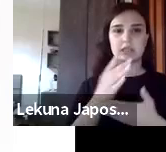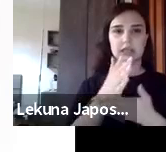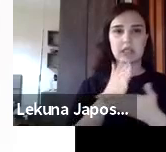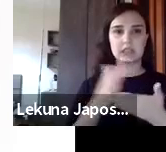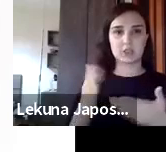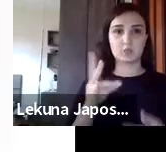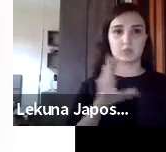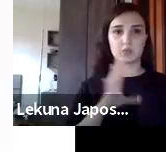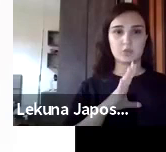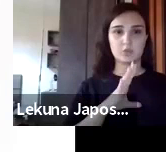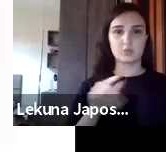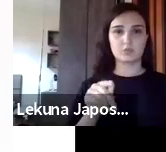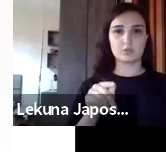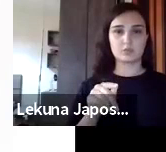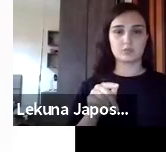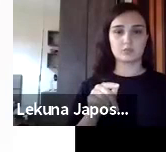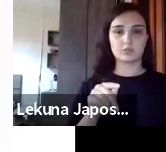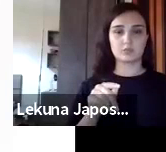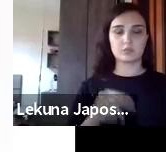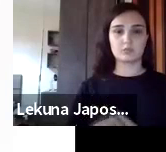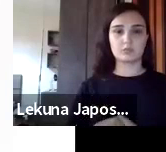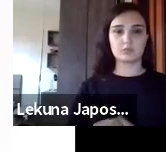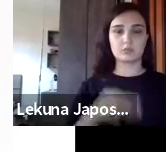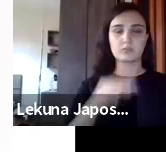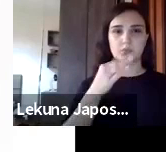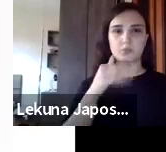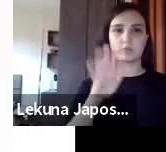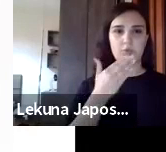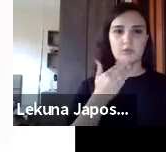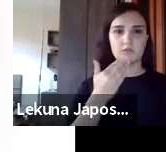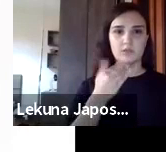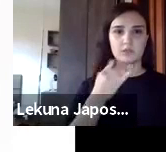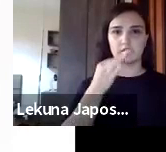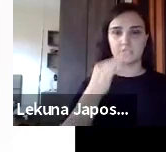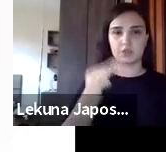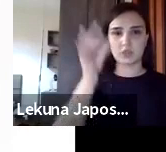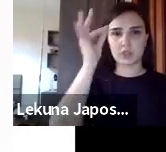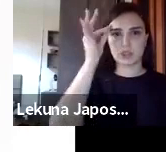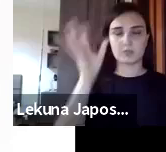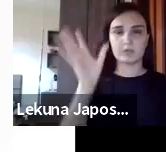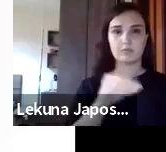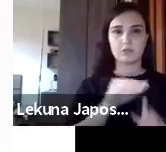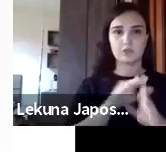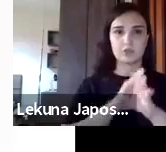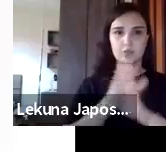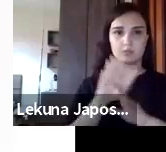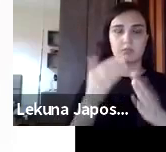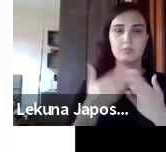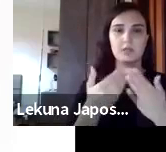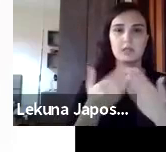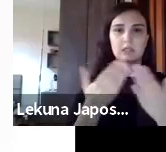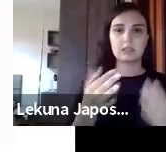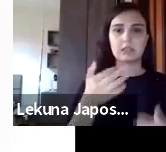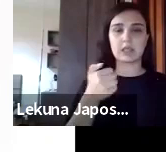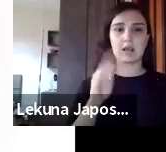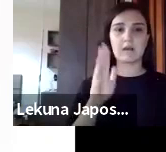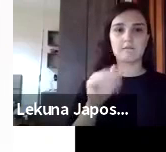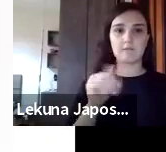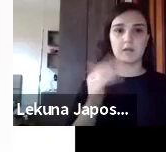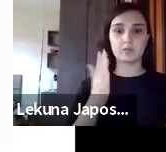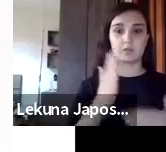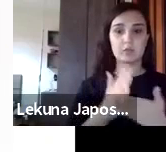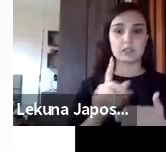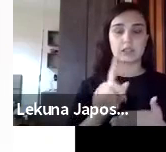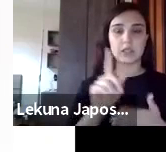და როცა გახდება რუტინის ნაწილი, მე უფრო ადვილია შეხსენება, ამ ყოველს შესრულება, ხო? მაგალითად ის ყავა, თუნდაც თუ არის